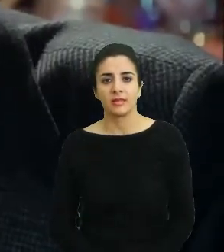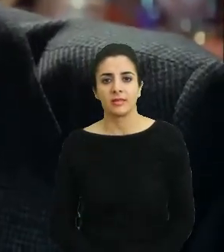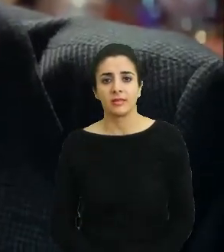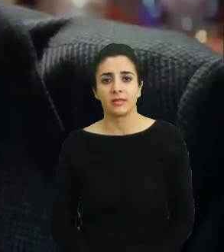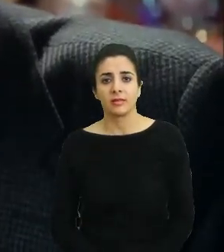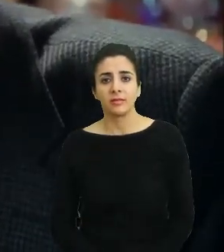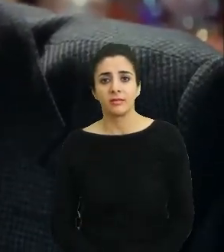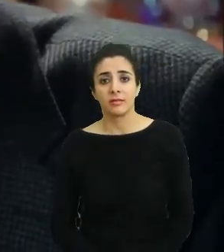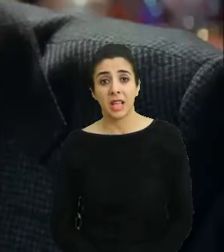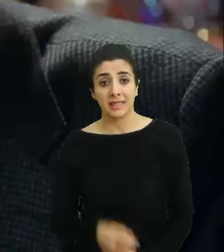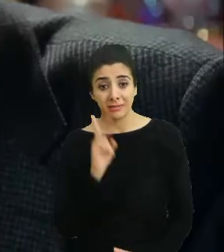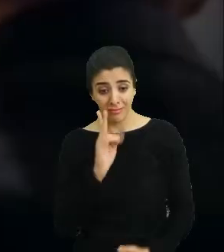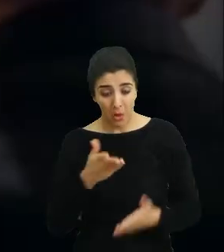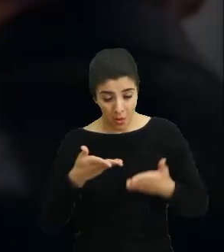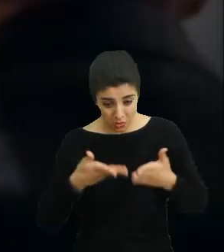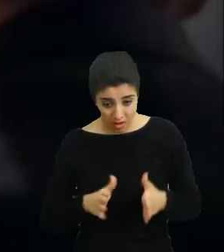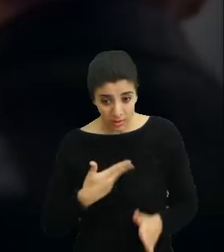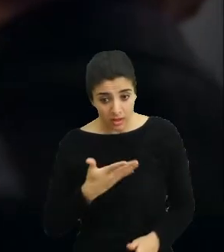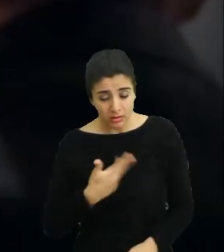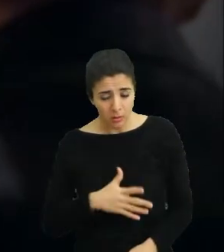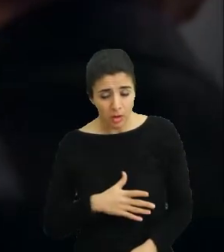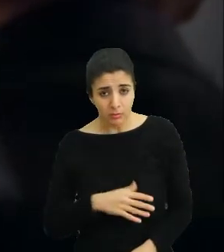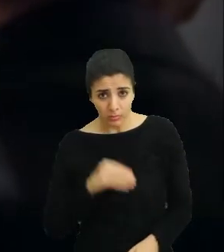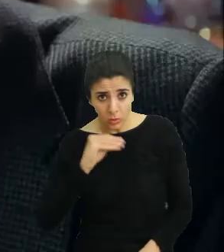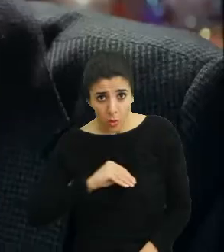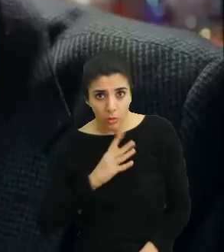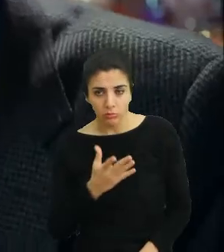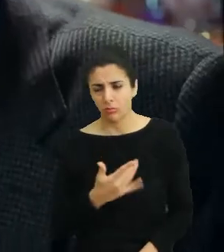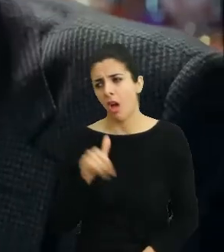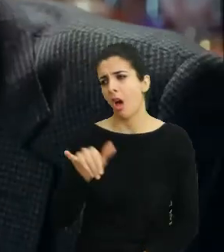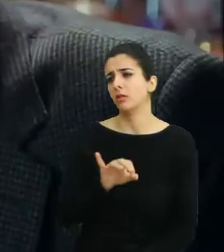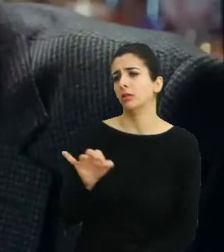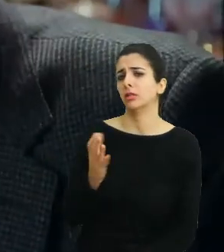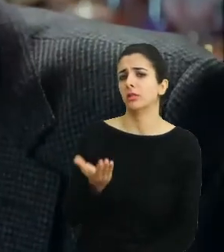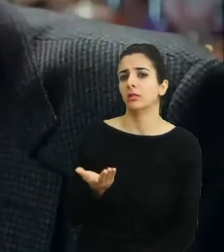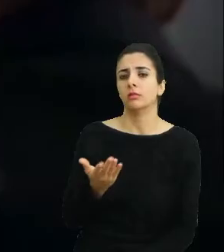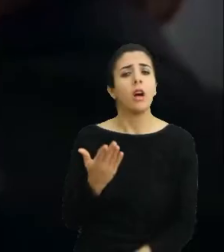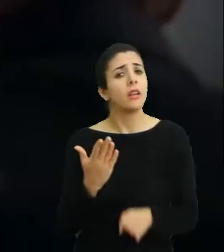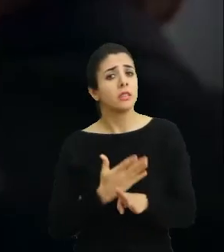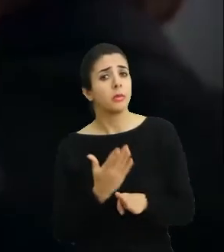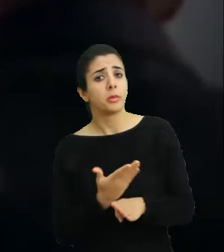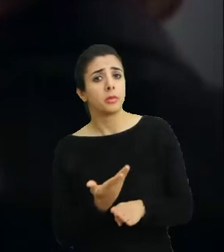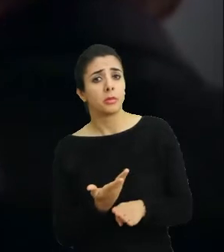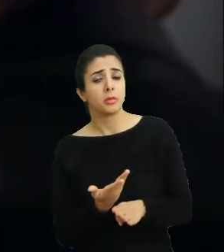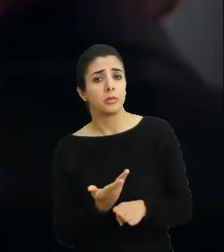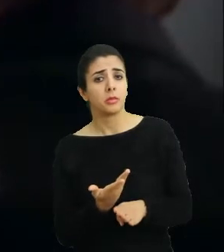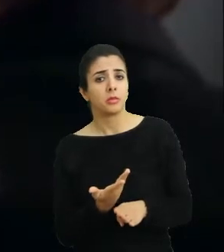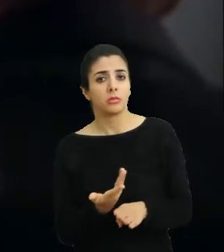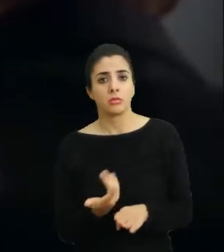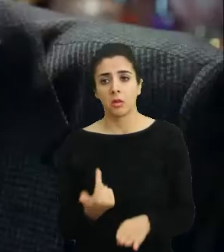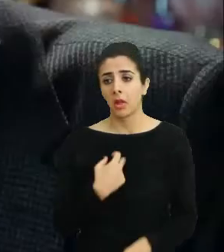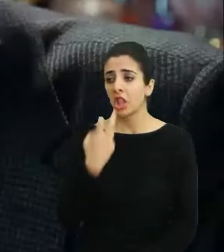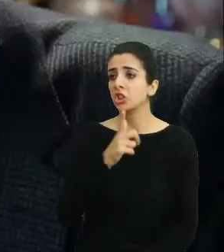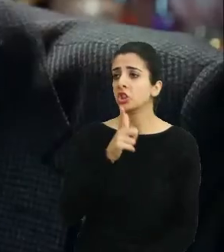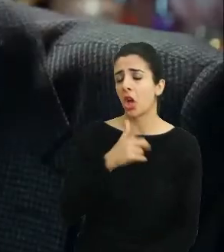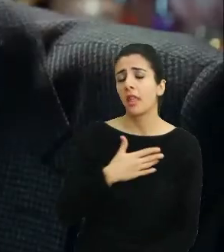Nasıl olur da sevmem senden olan? Ama bu haksızlık. Neymiş o? Ben şair